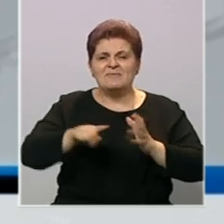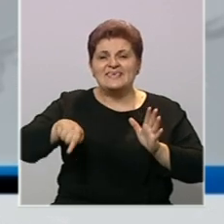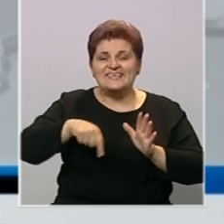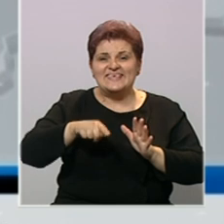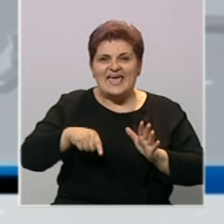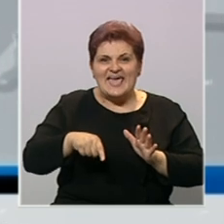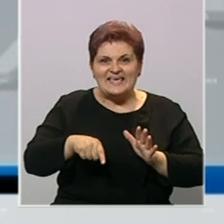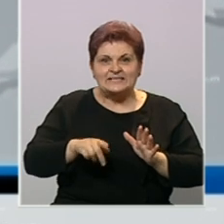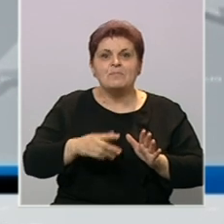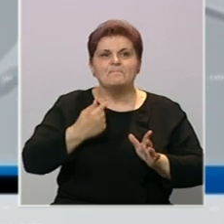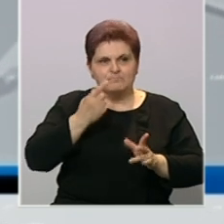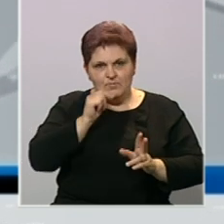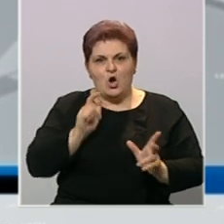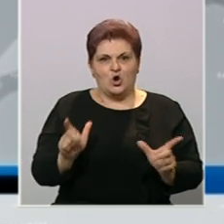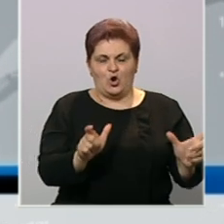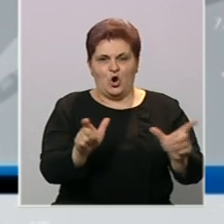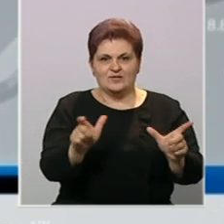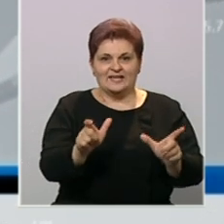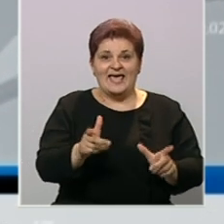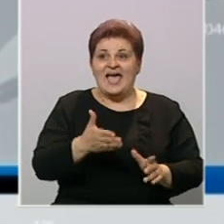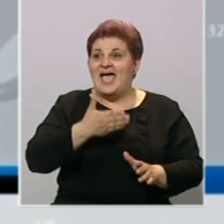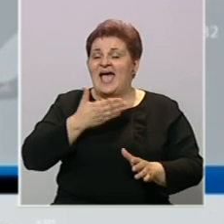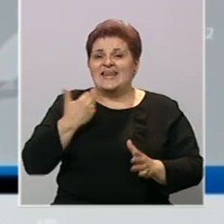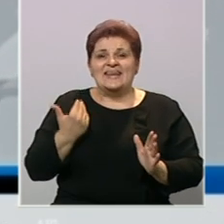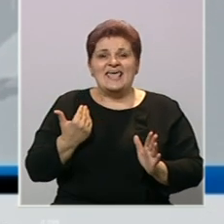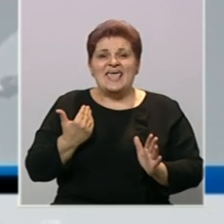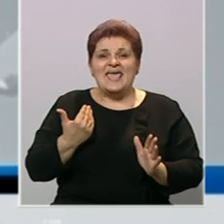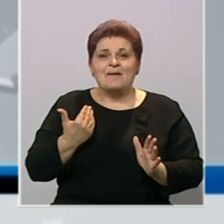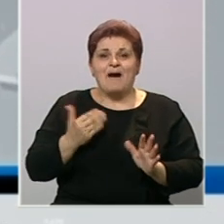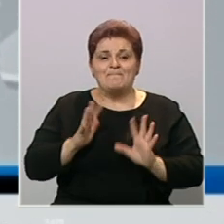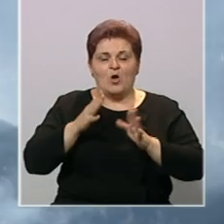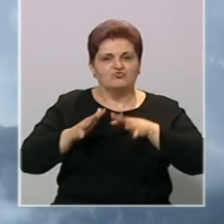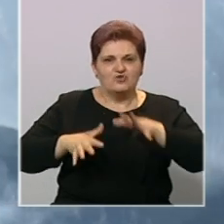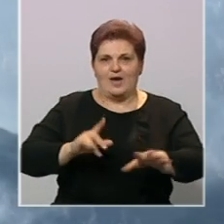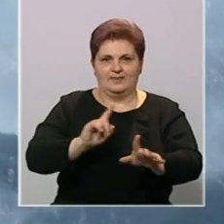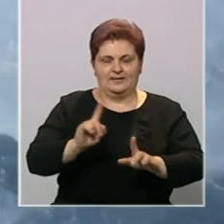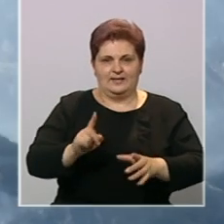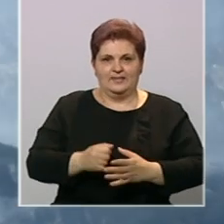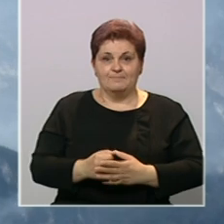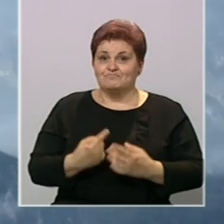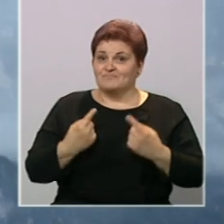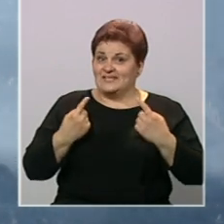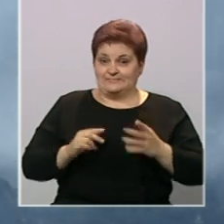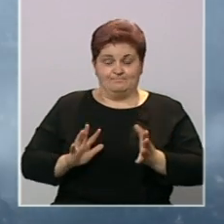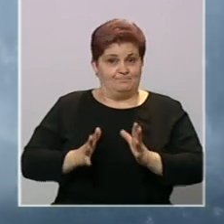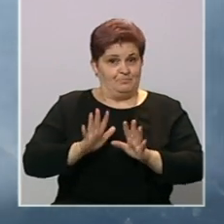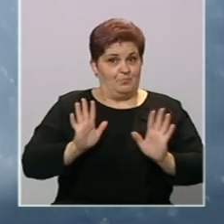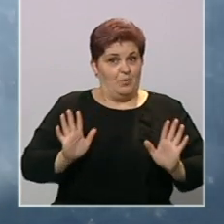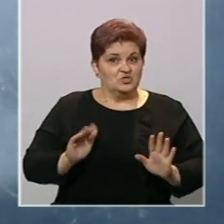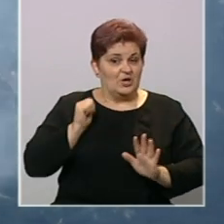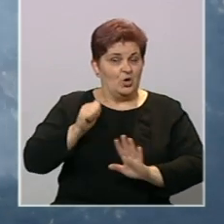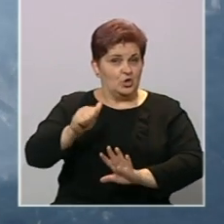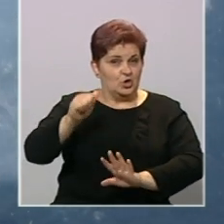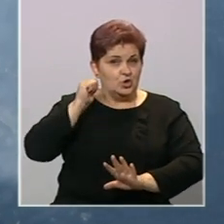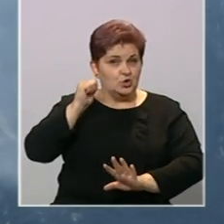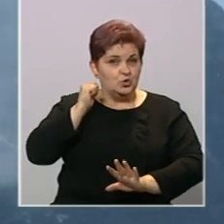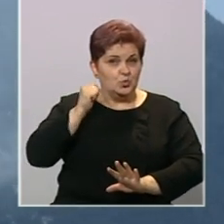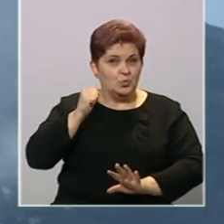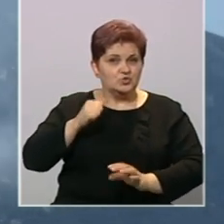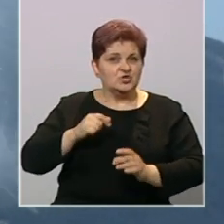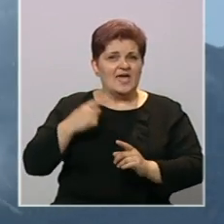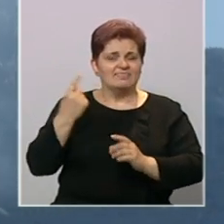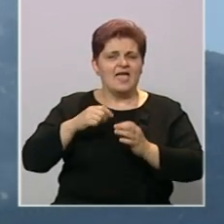znači stavljen je pod kontrolu i nema novog probijanja požara. Stanje na požarištima nakon jučerašnjeg djelovanja